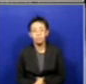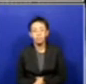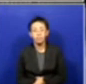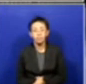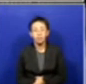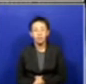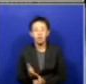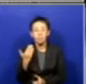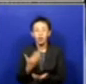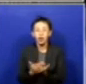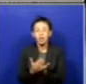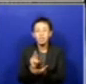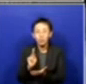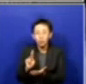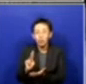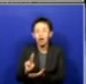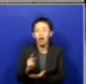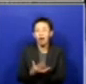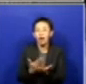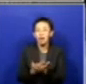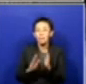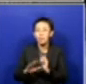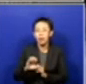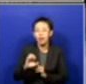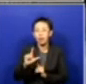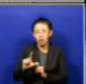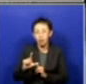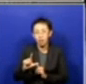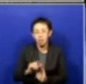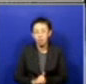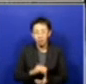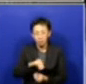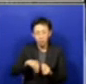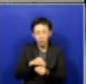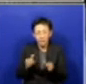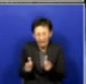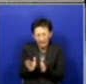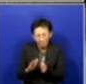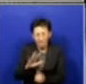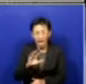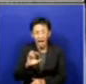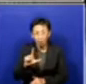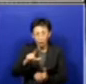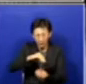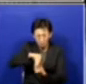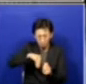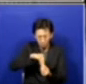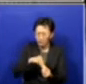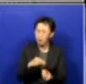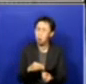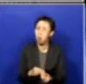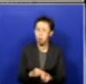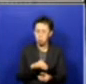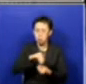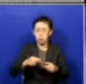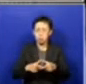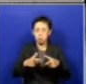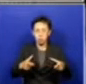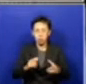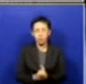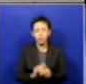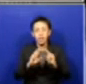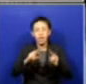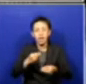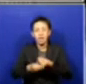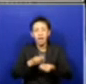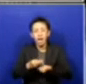เดิมที่มีวงเงิน500ล้านบาทย่อมไม่ใช่ SME รายย่อยค่ะท่านประธานแล้วอย่างนี้กิจการร้านค้าทำเจี๋ยวบอง